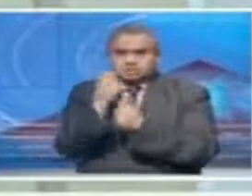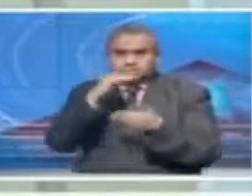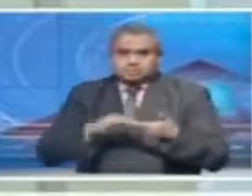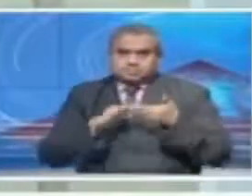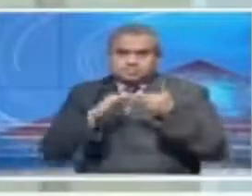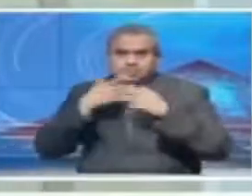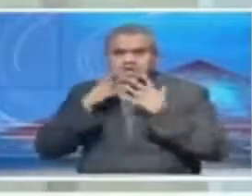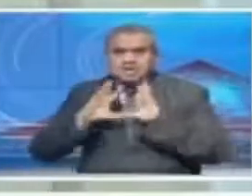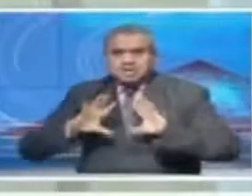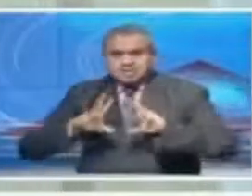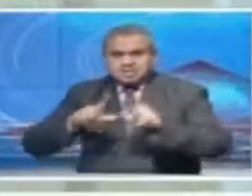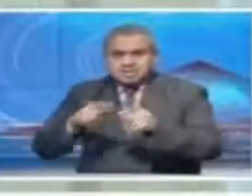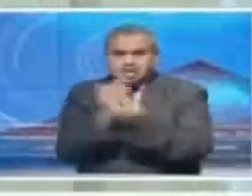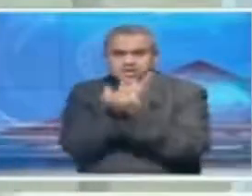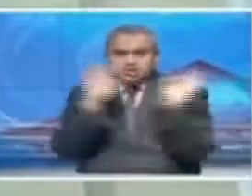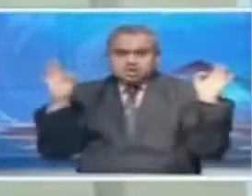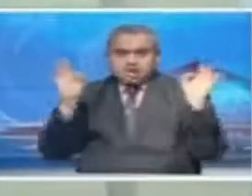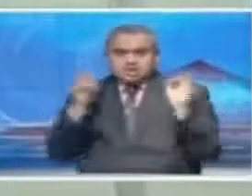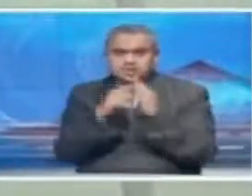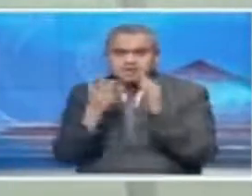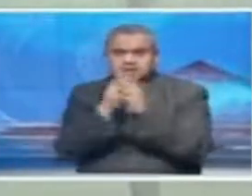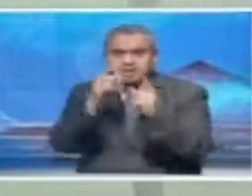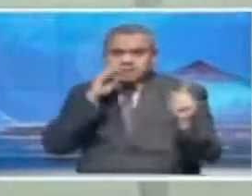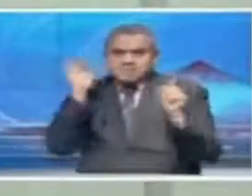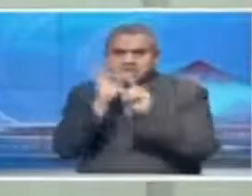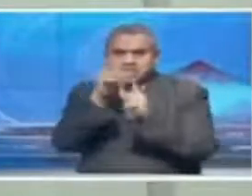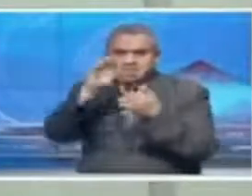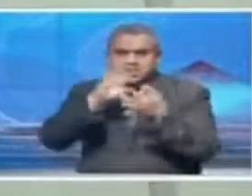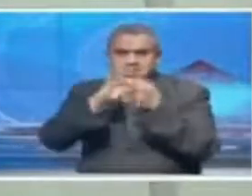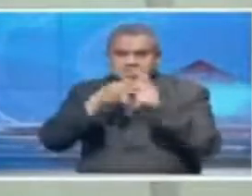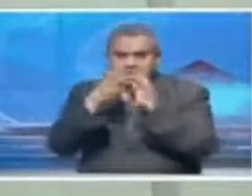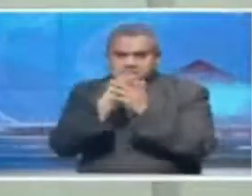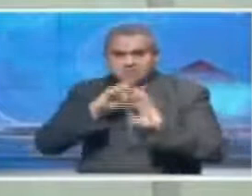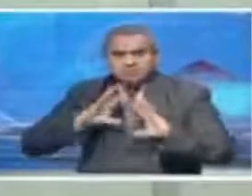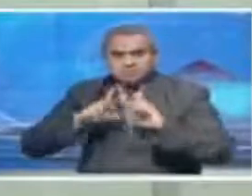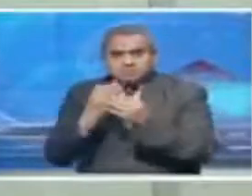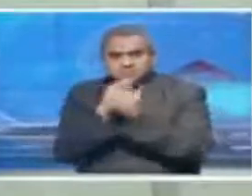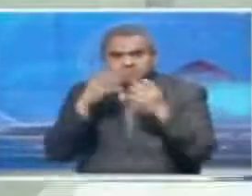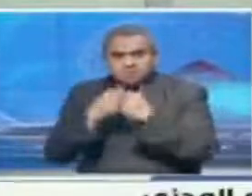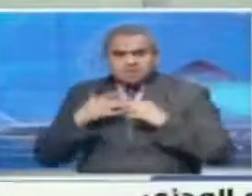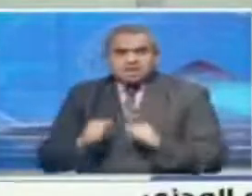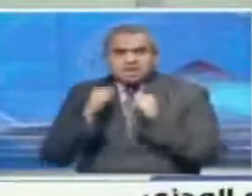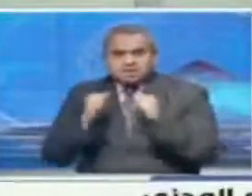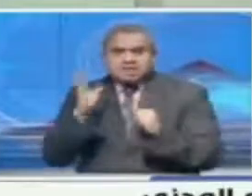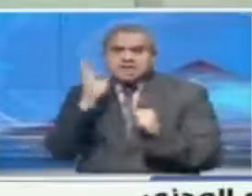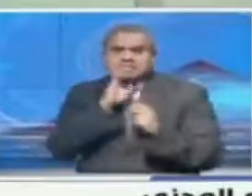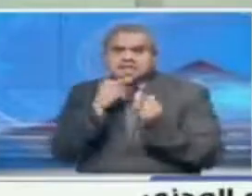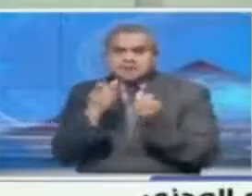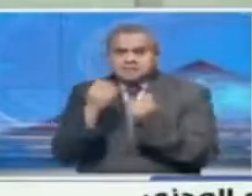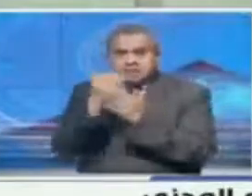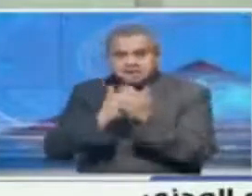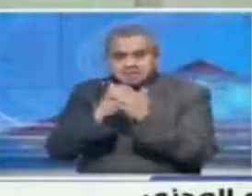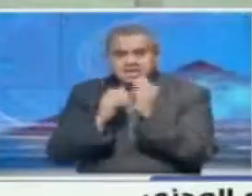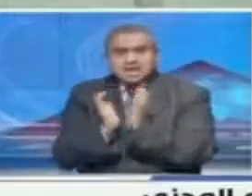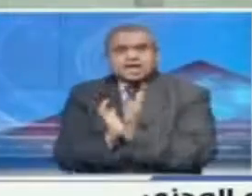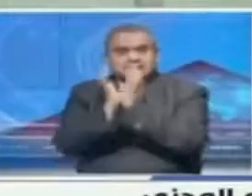تنمية شاملة، وده يعني من أهداف المنظمة. نشتغل في برامج التنمية الشاملة سواء صحية تعليمية اقتصادية اجتماعية، بهدف ان